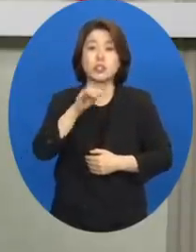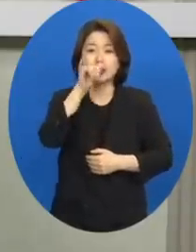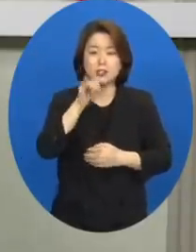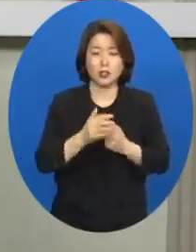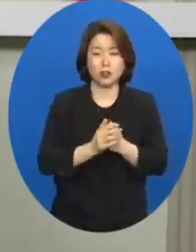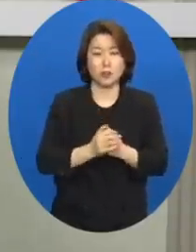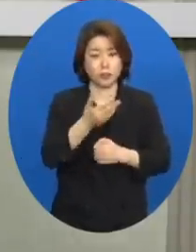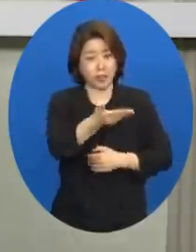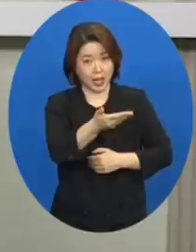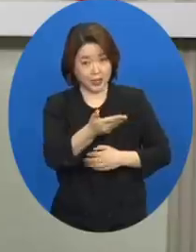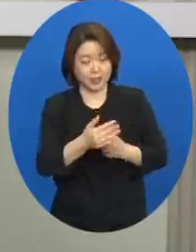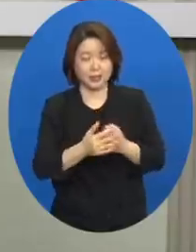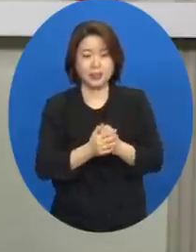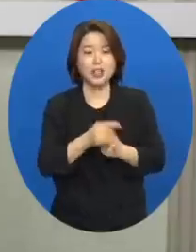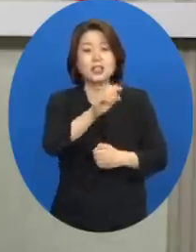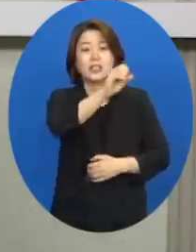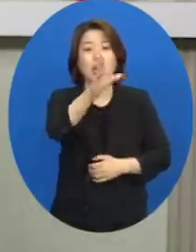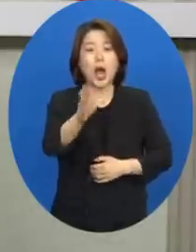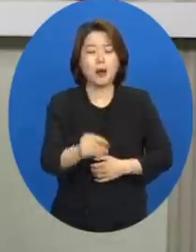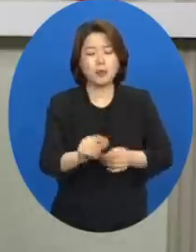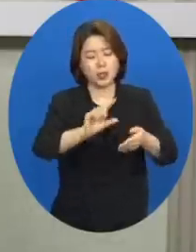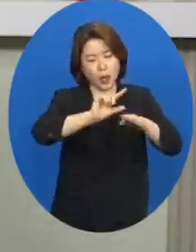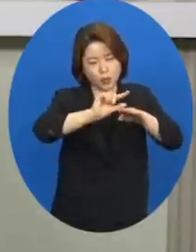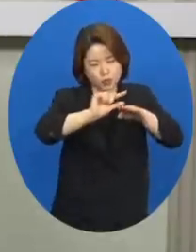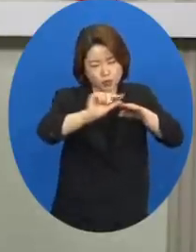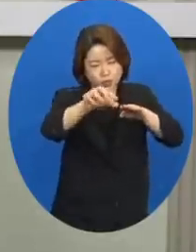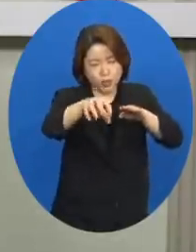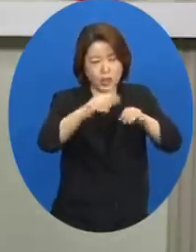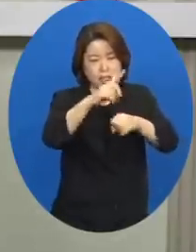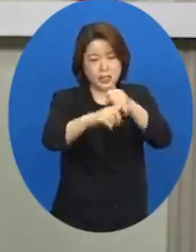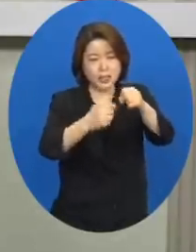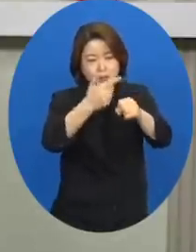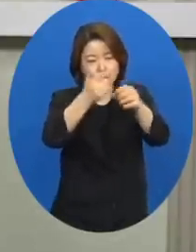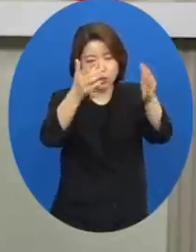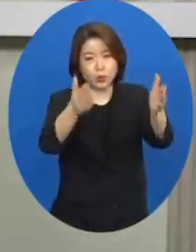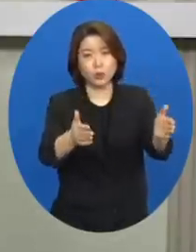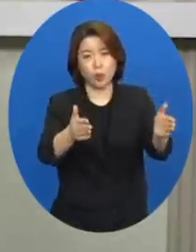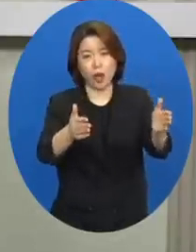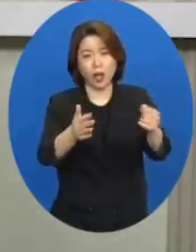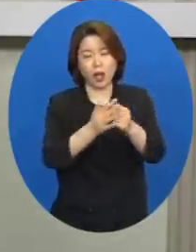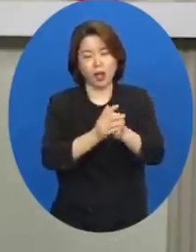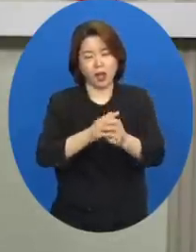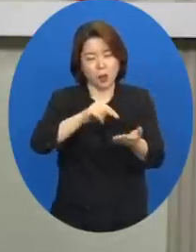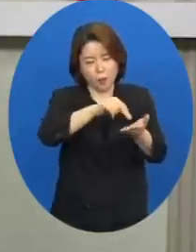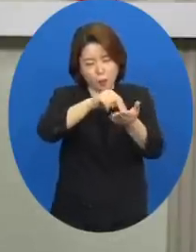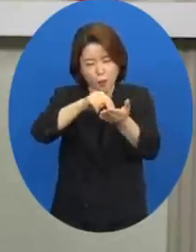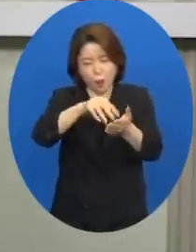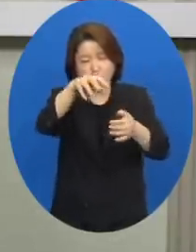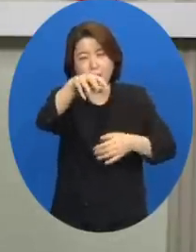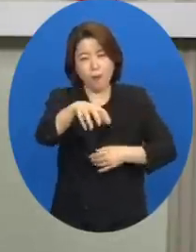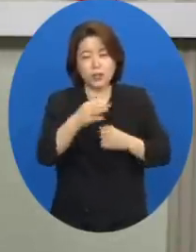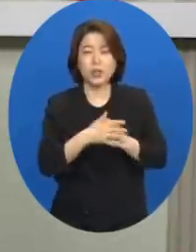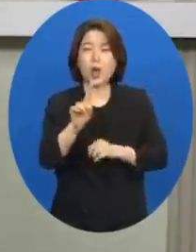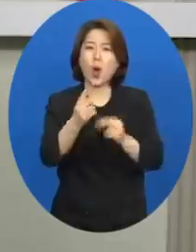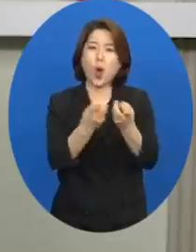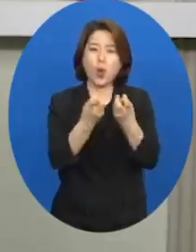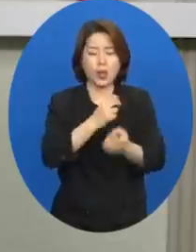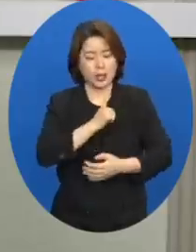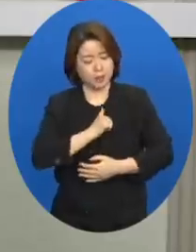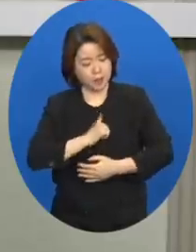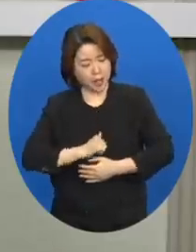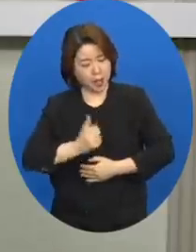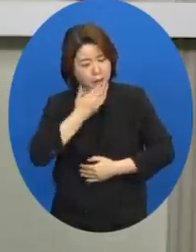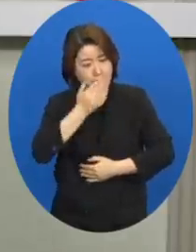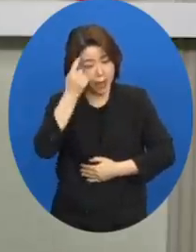당신이 그 아프리카 오지에서 16년 동안 그 고독한 곳에서 어떻게 견뎌낼 수